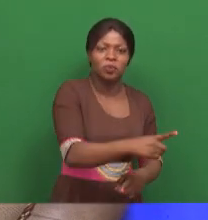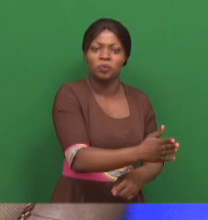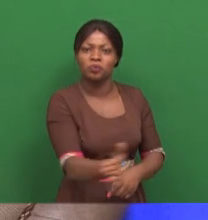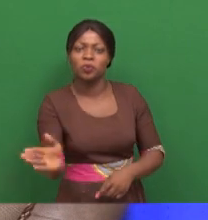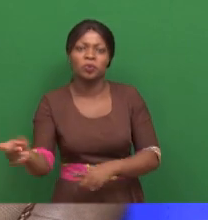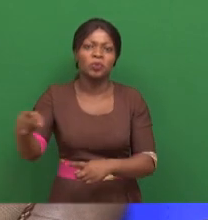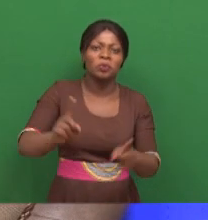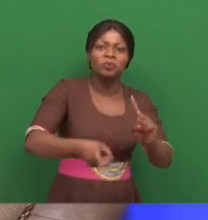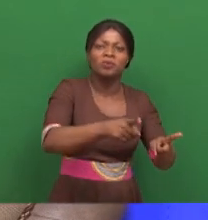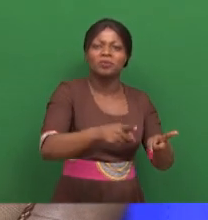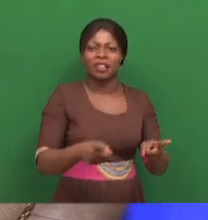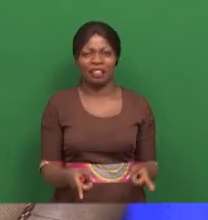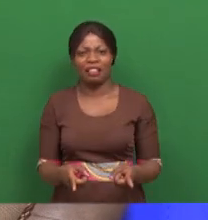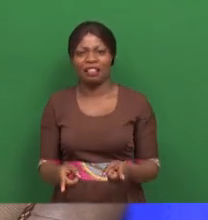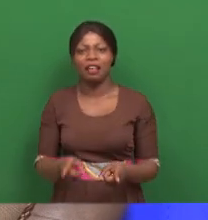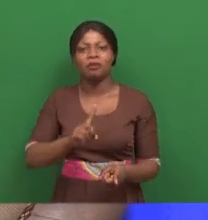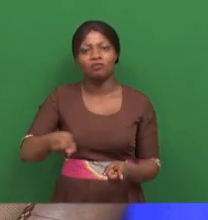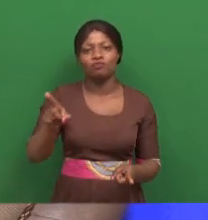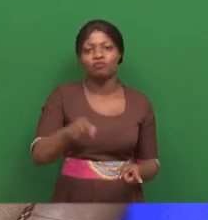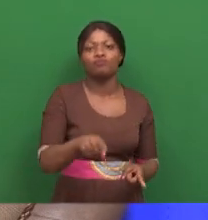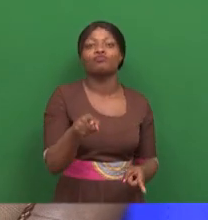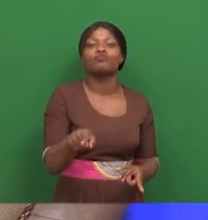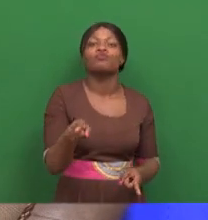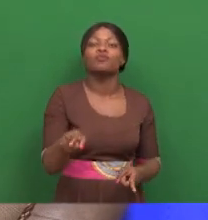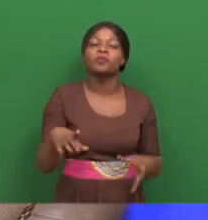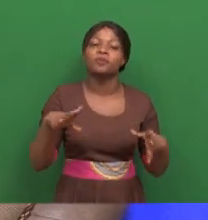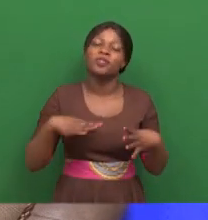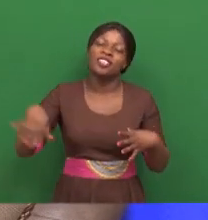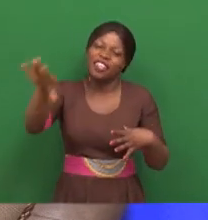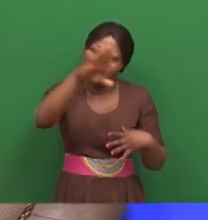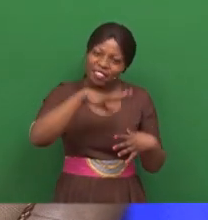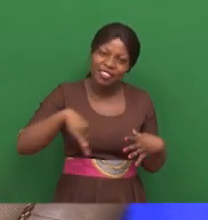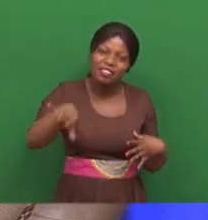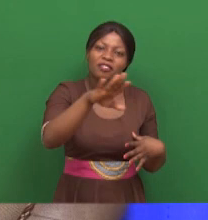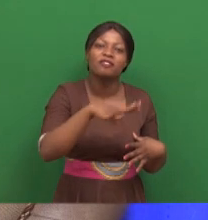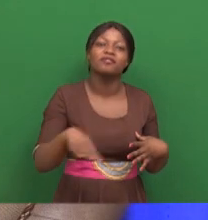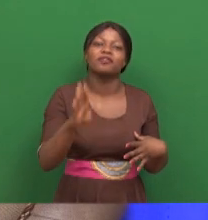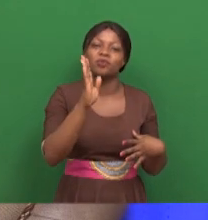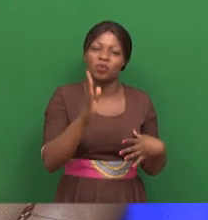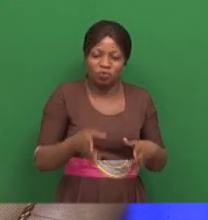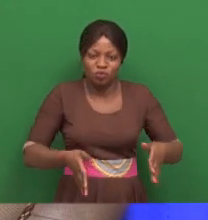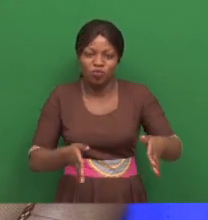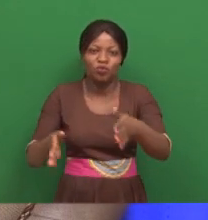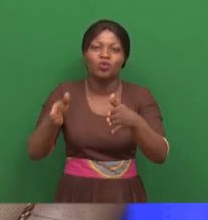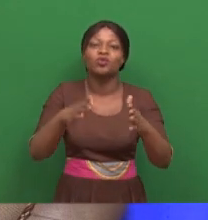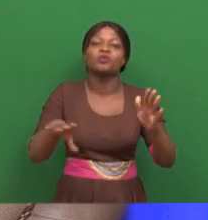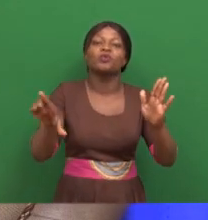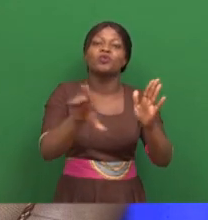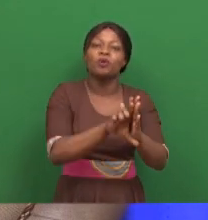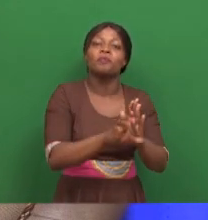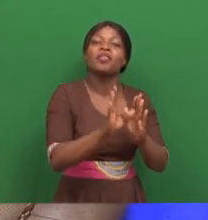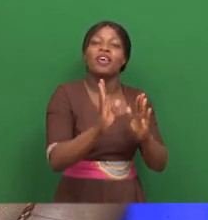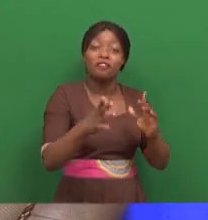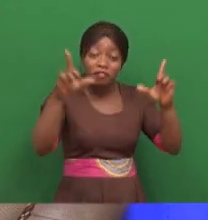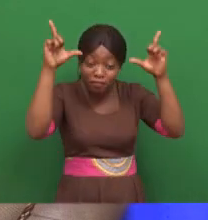kudivi rwekurudyi. Voenda nekuku. Zvese zvine mtemo yacho. Chinhu chese chinofamba pamugwagwa. Kunyange ngoro chaiyo